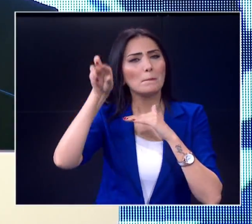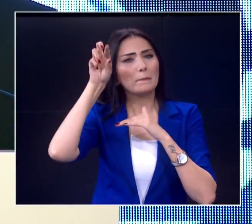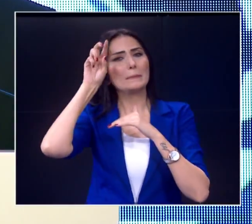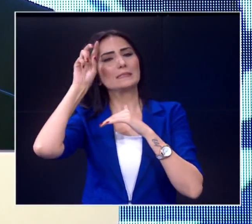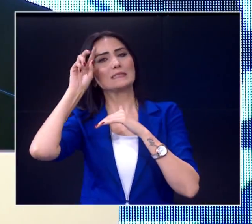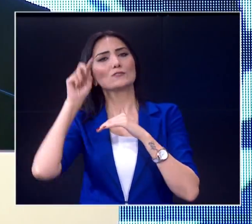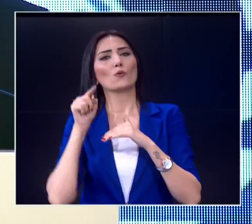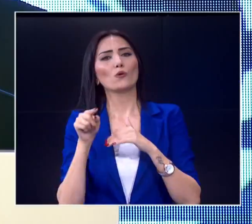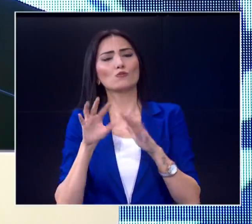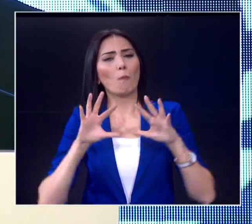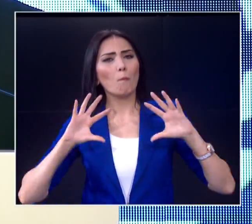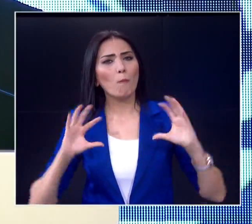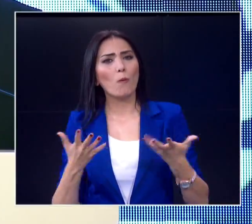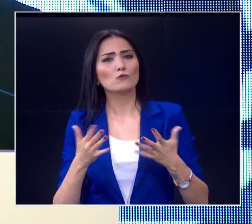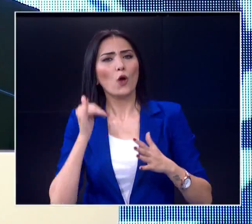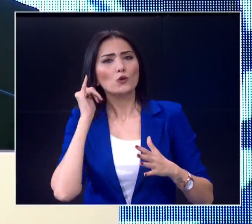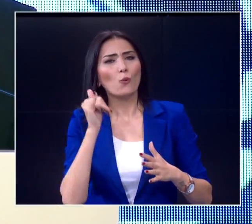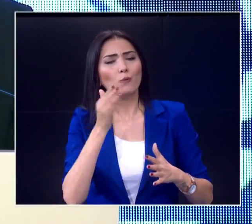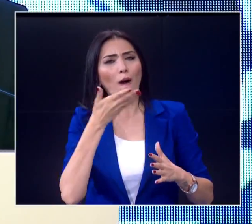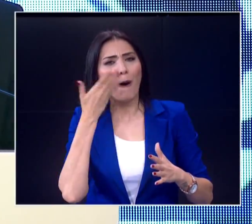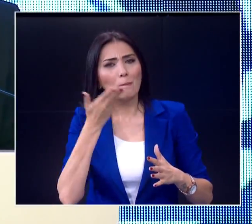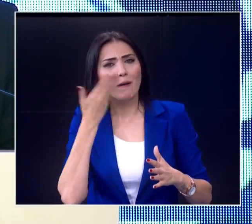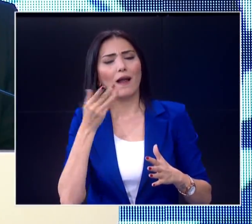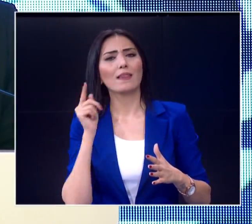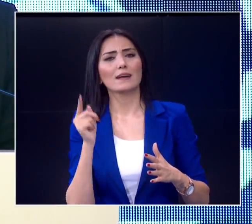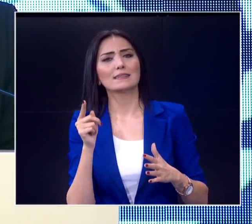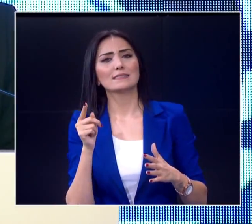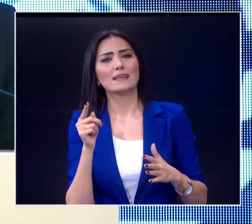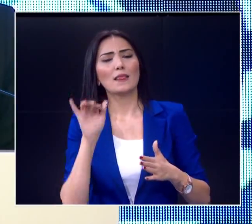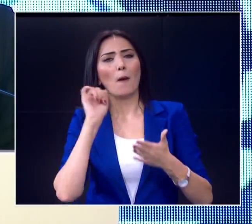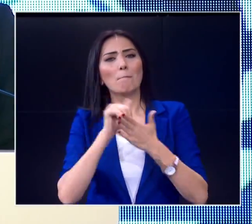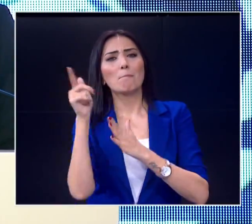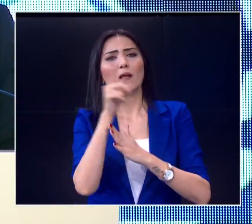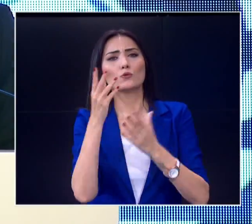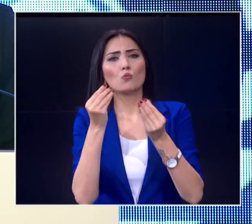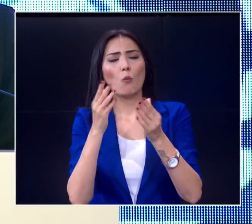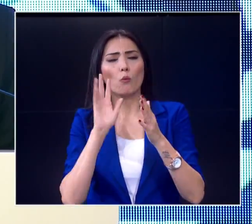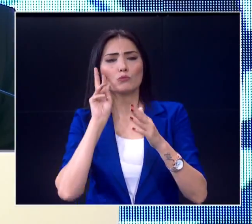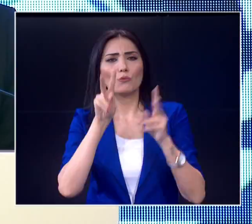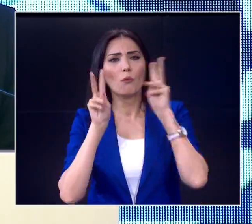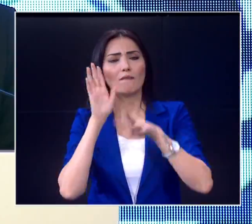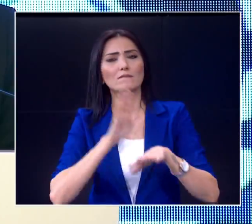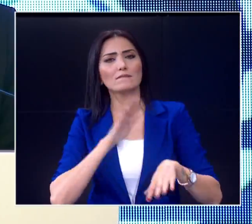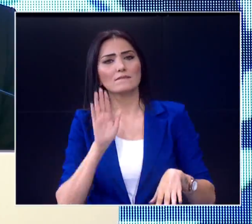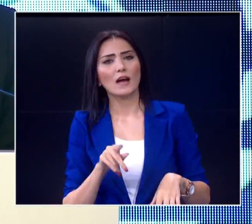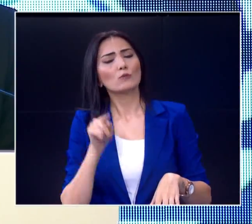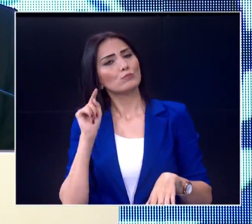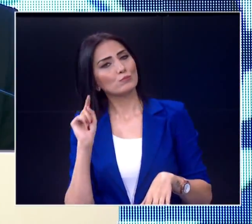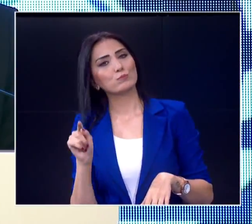psikolojiyi bozan kötü haberlerde medyada daha çok görüyoruz.